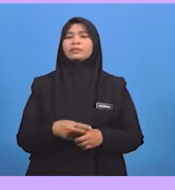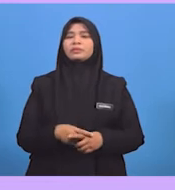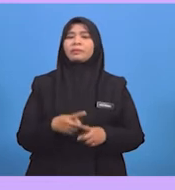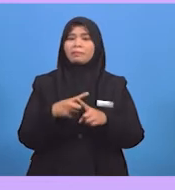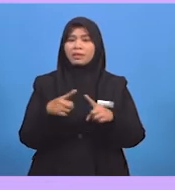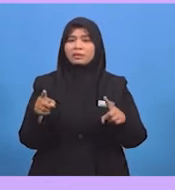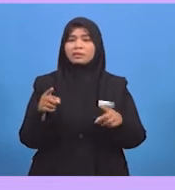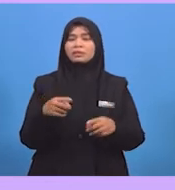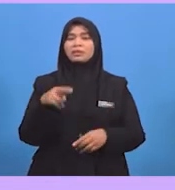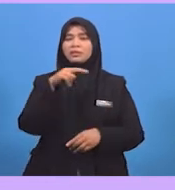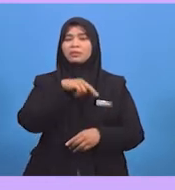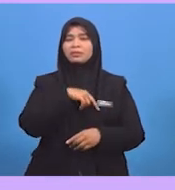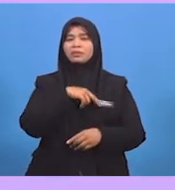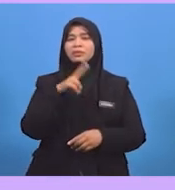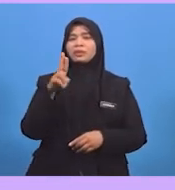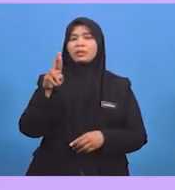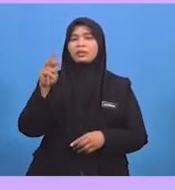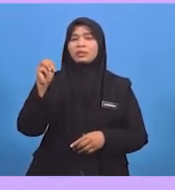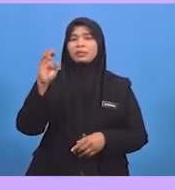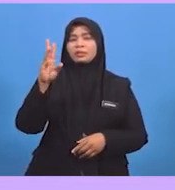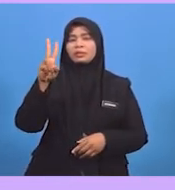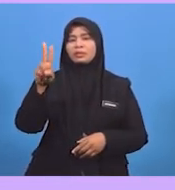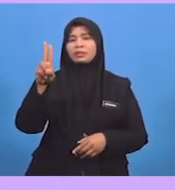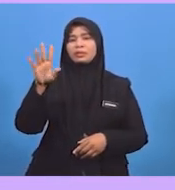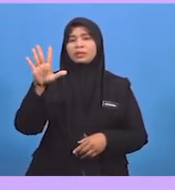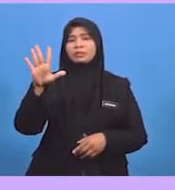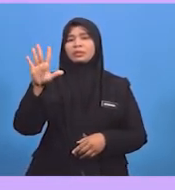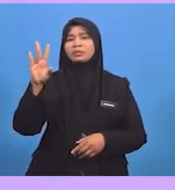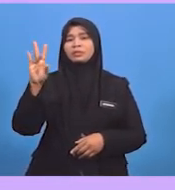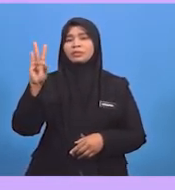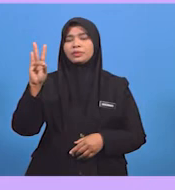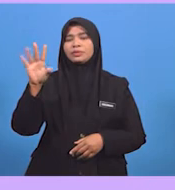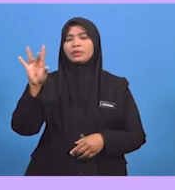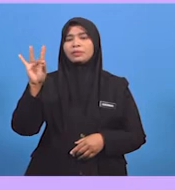RM257,800 tolak RM80,000 sama dengan